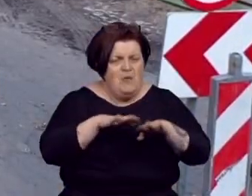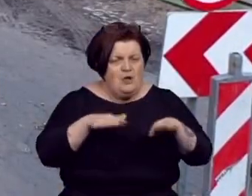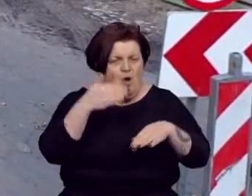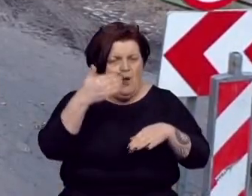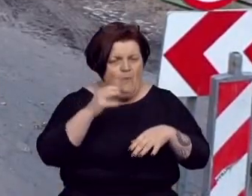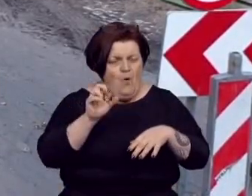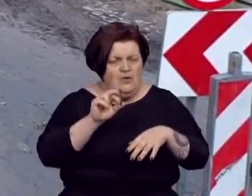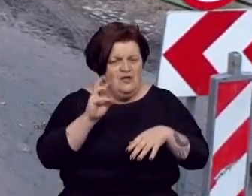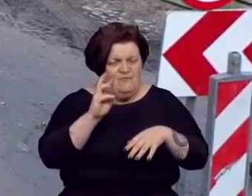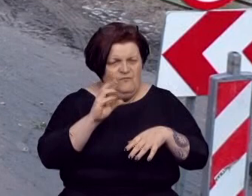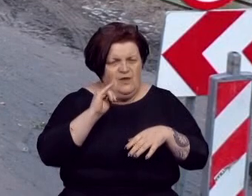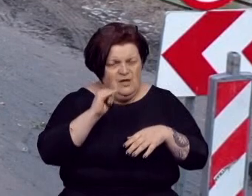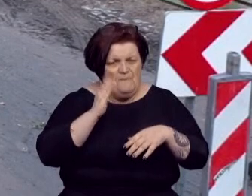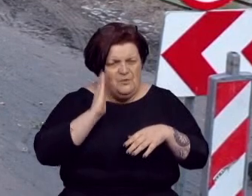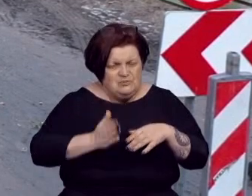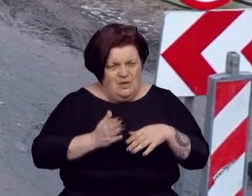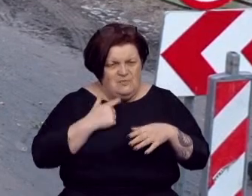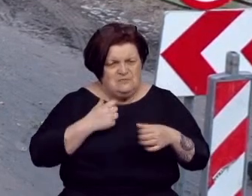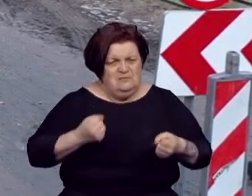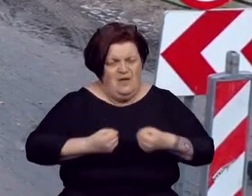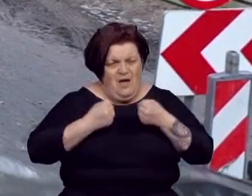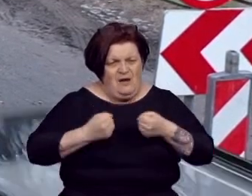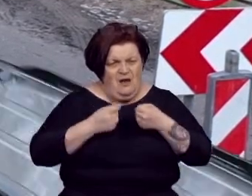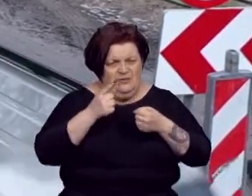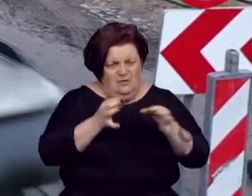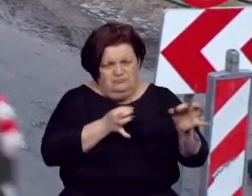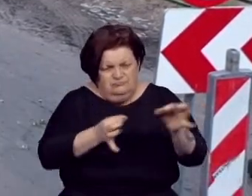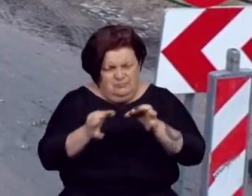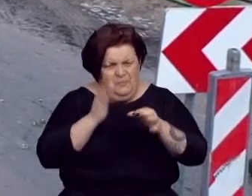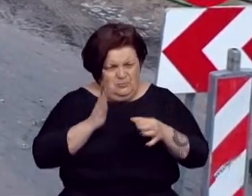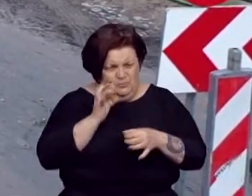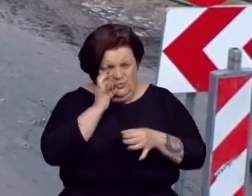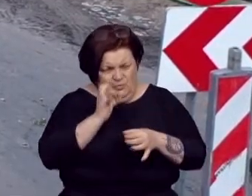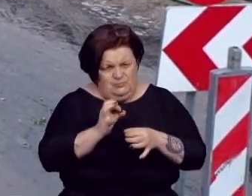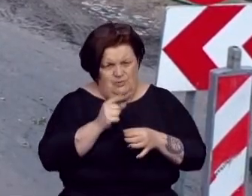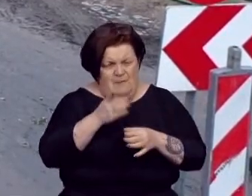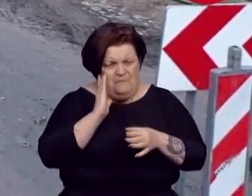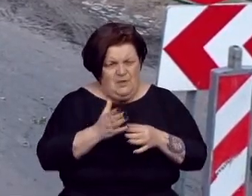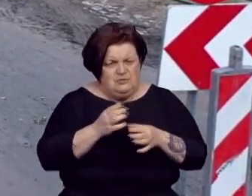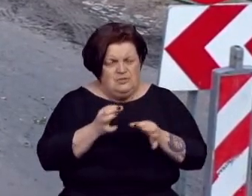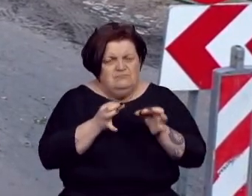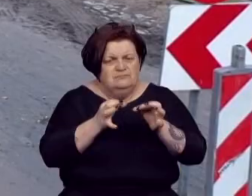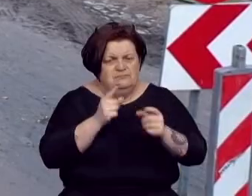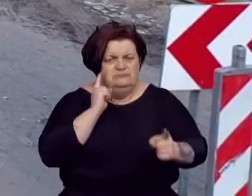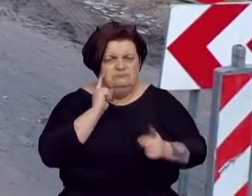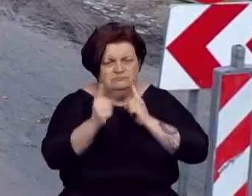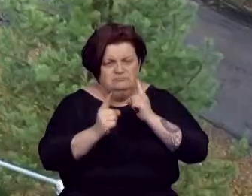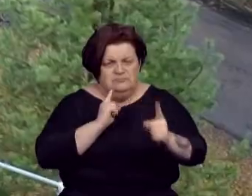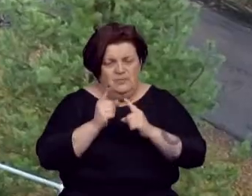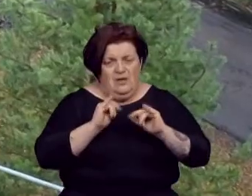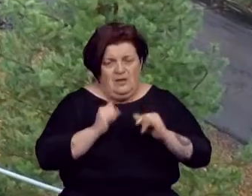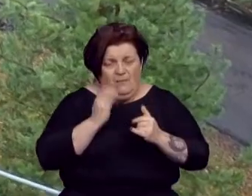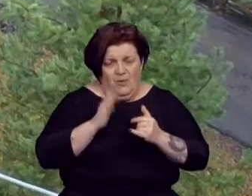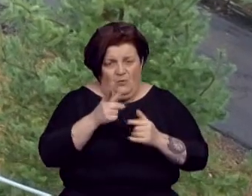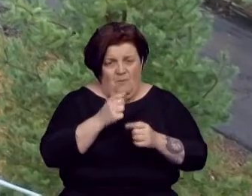Moriwu. I no, na bieżąco będziemy starali się te dojazdy zapewniać. Tak? Będzie tam ruch wahadłowy, jak już będą wykonywane